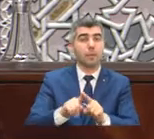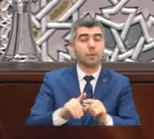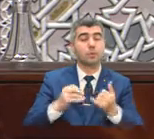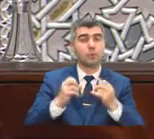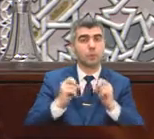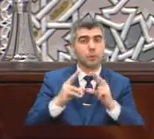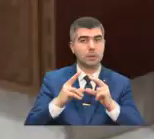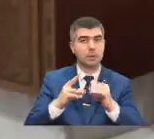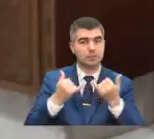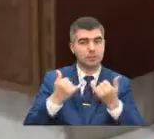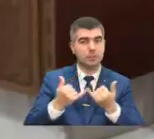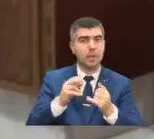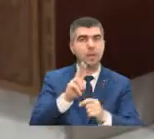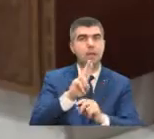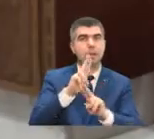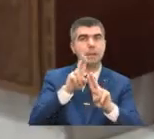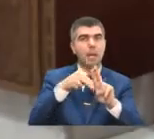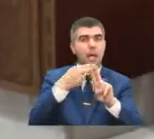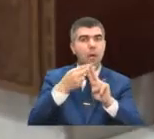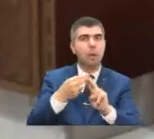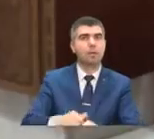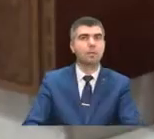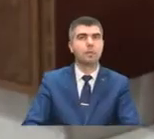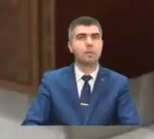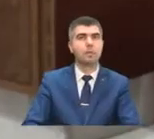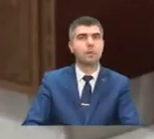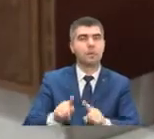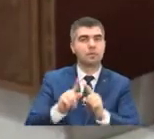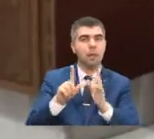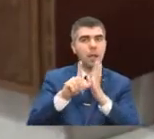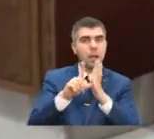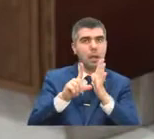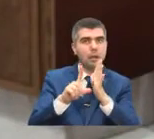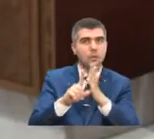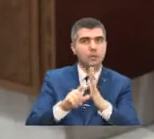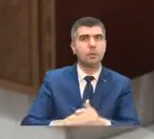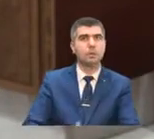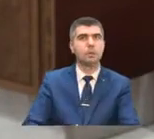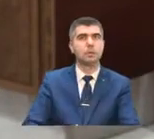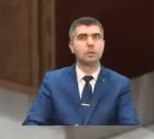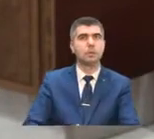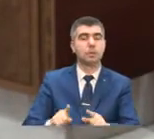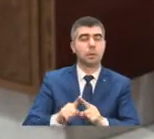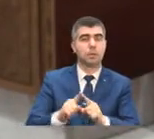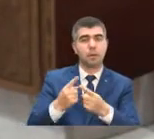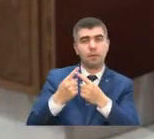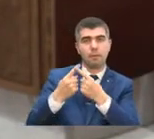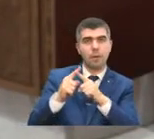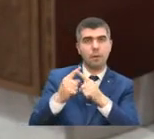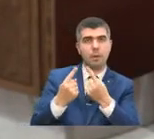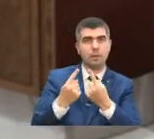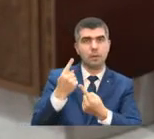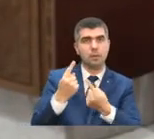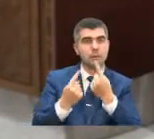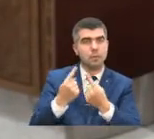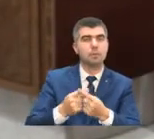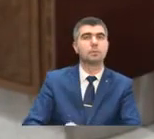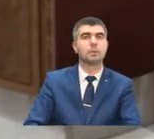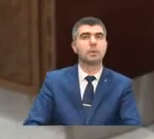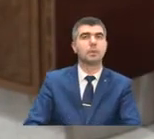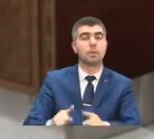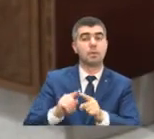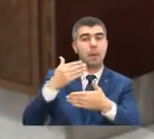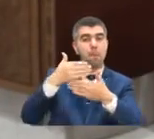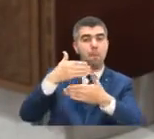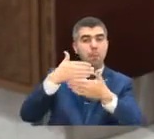واحد العدد الأمور، ضوابط قانونية معمارية إلى غير ذلك يتأثر هذه المسألة البناء في العالم